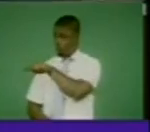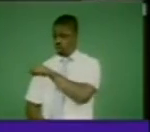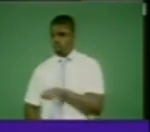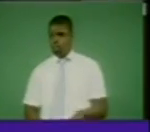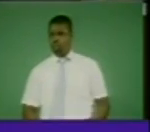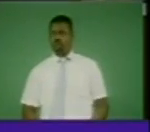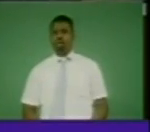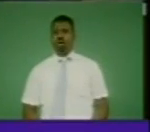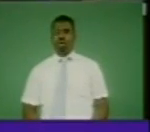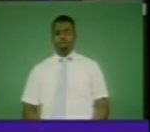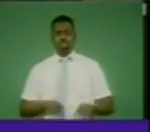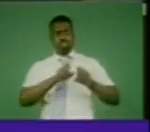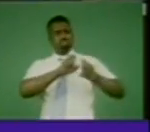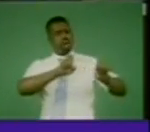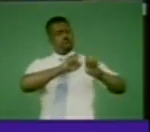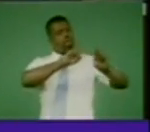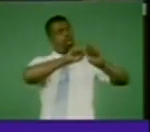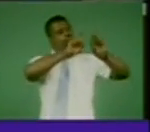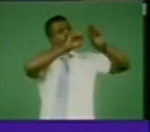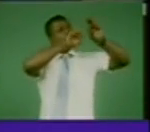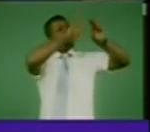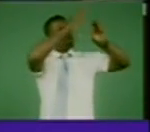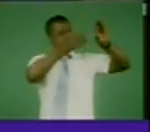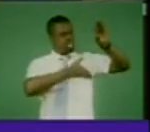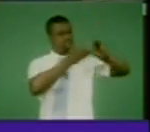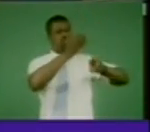Ibara nyingine hazina kura ya siri. Jumla ya kura za